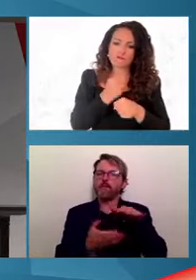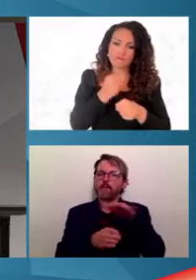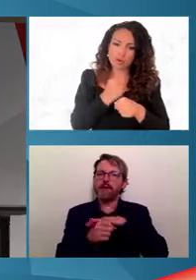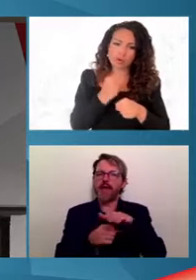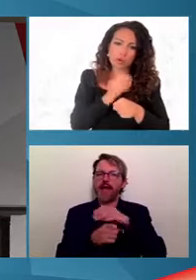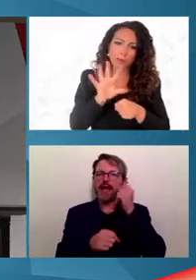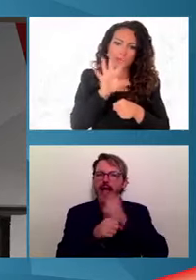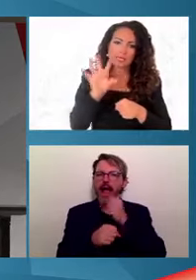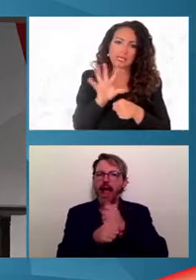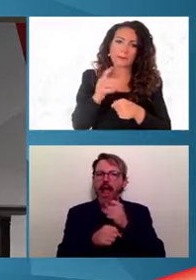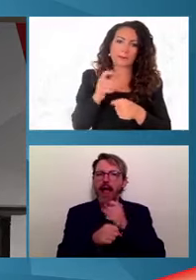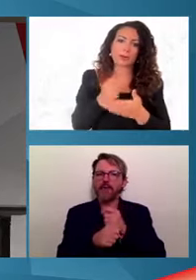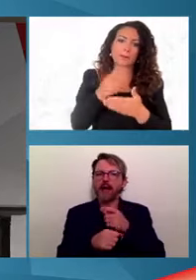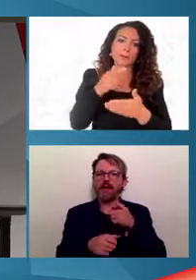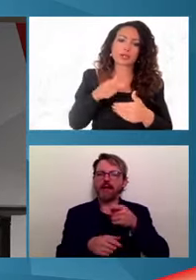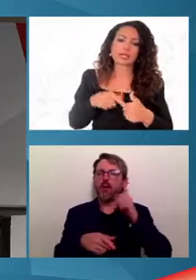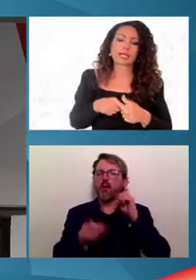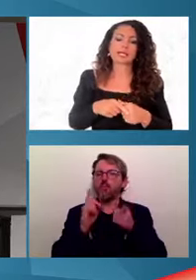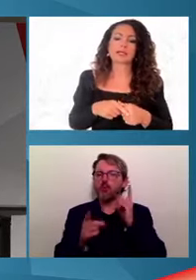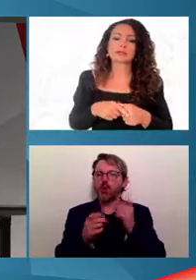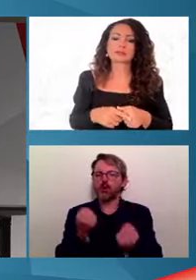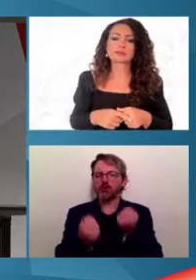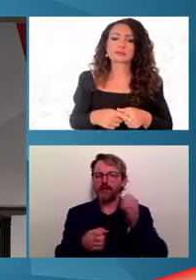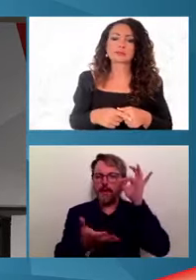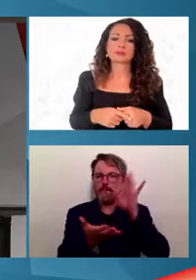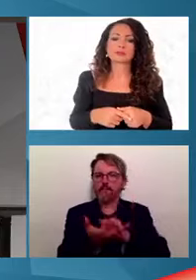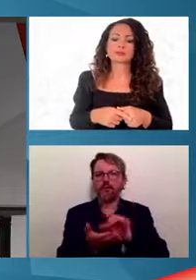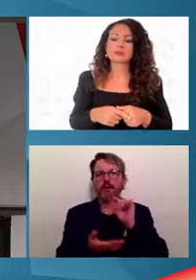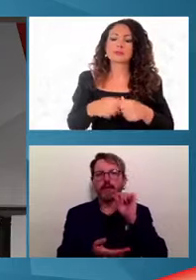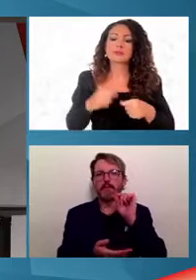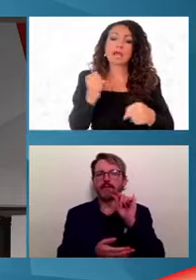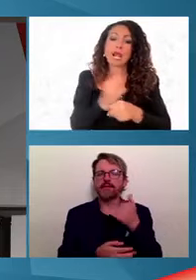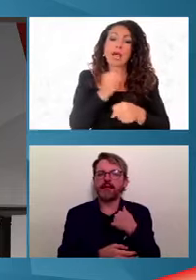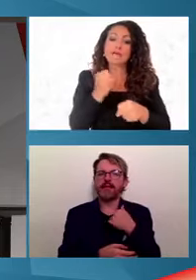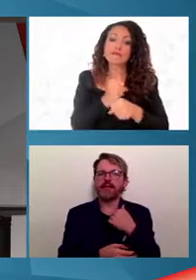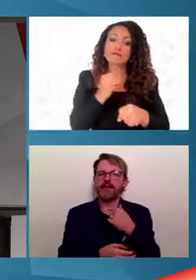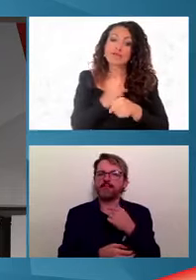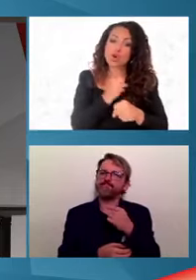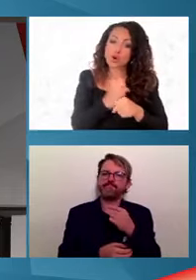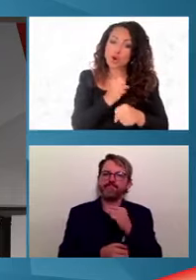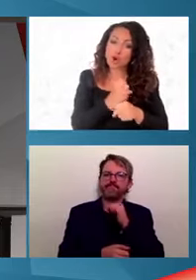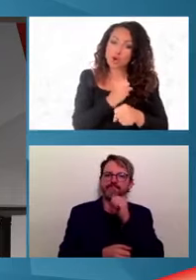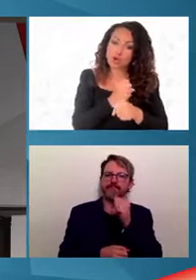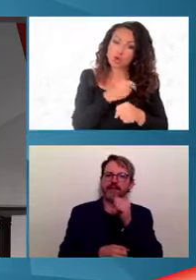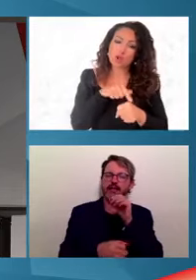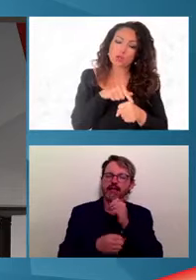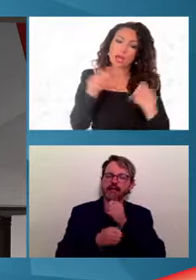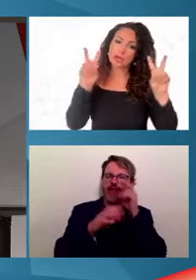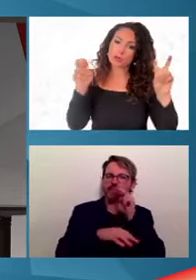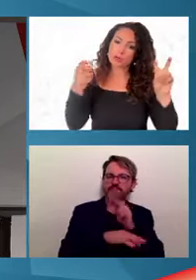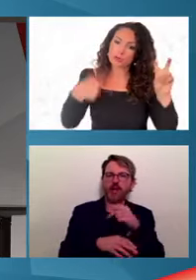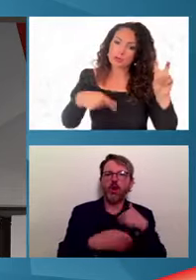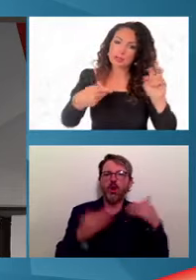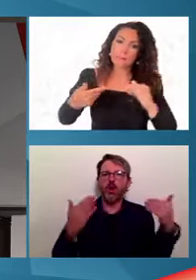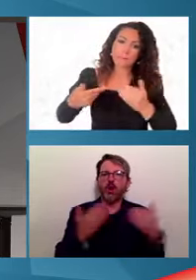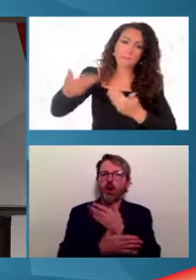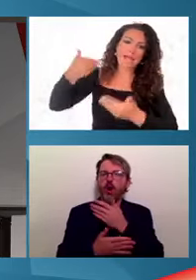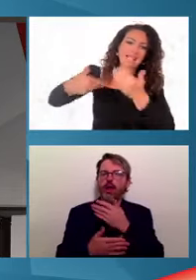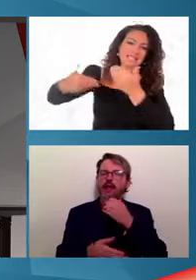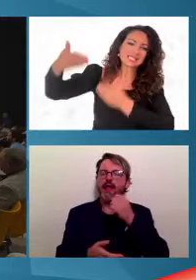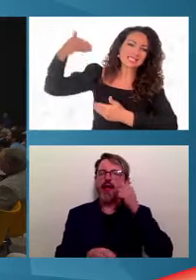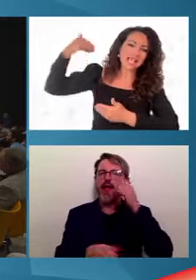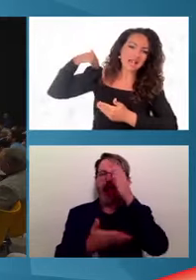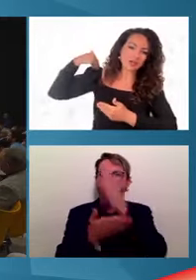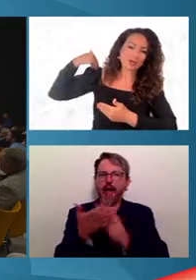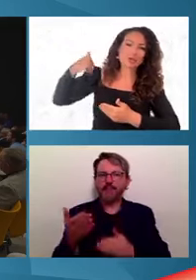durchaus unterschätzt wurde. Wir haben die Abteilung Arbeit des Landes völlig neu aufgestellt in eine Abteilung Arbeitsmarktservice.